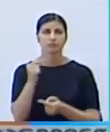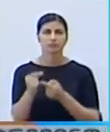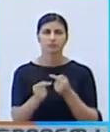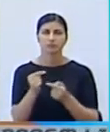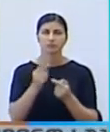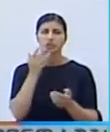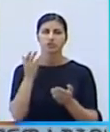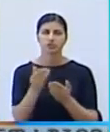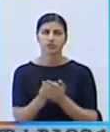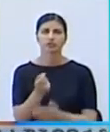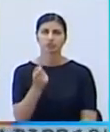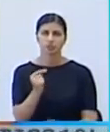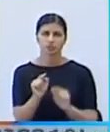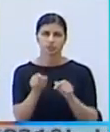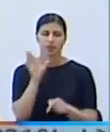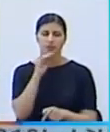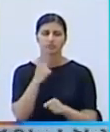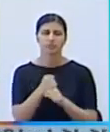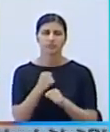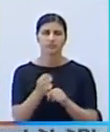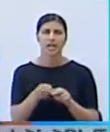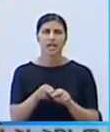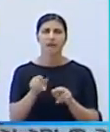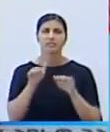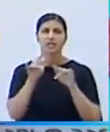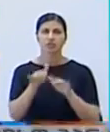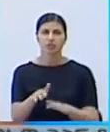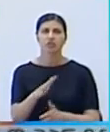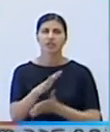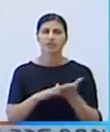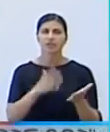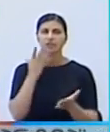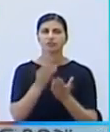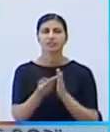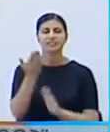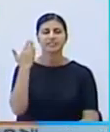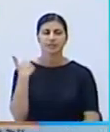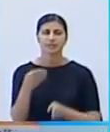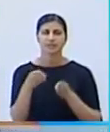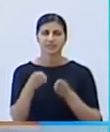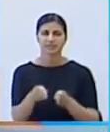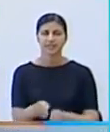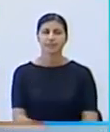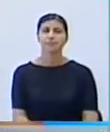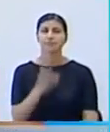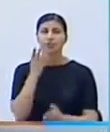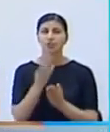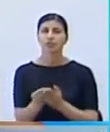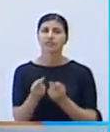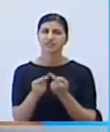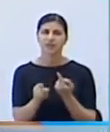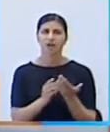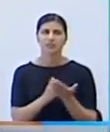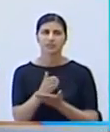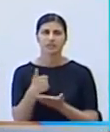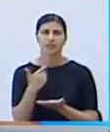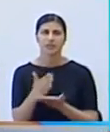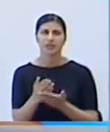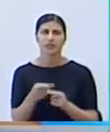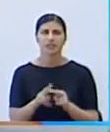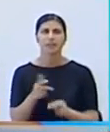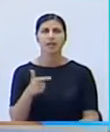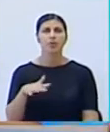ჩვენ მცირე წვლილი შევიტანეთ ამ საქმეში და გავაგრძელეთ ჩვენი წინაპრების გზა. დღეს სხვა მოცანების წინაშე ვგვართ იმ